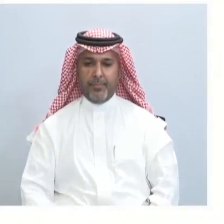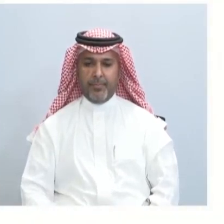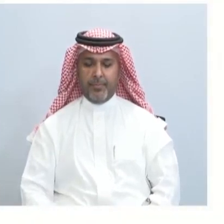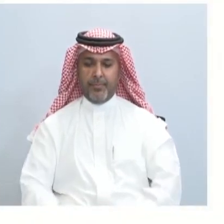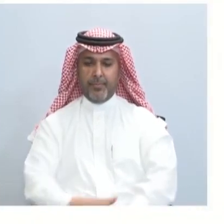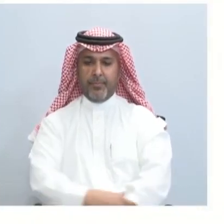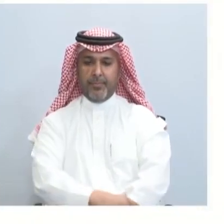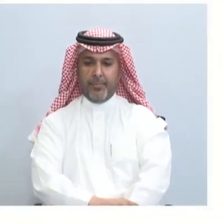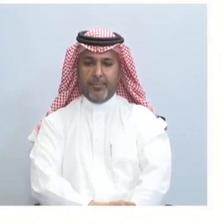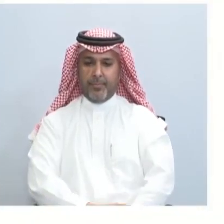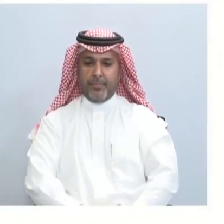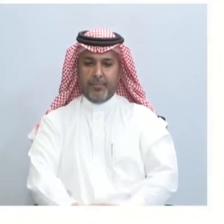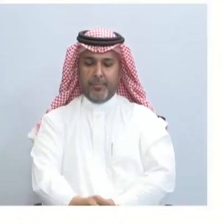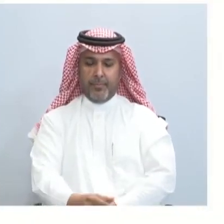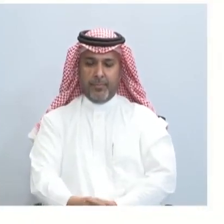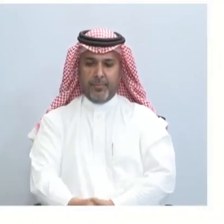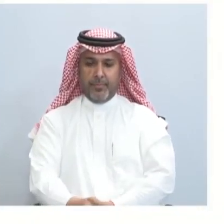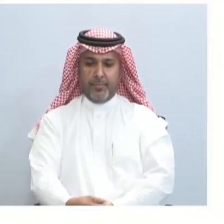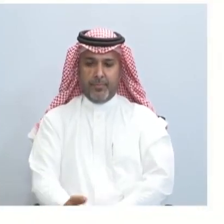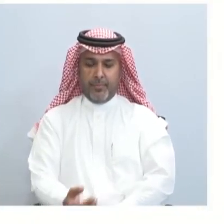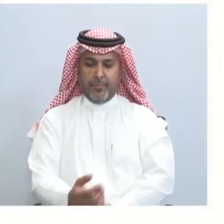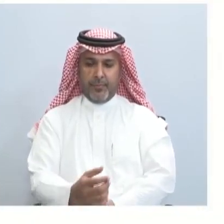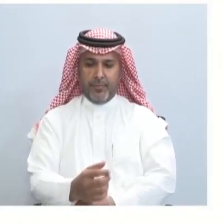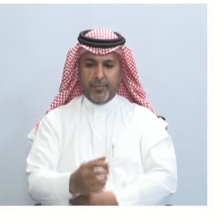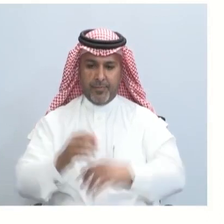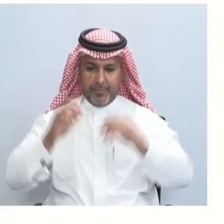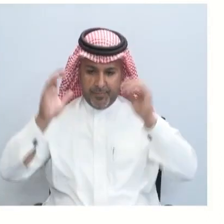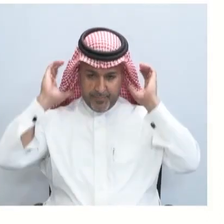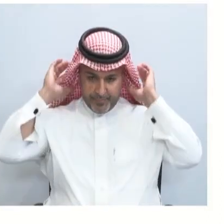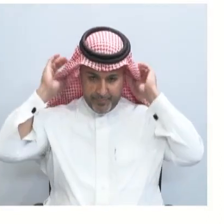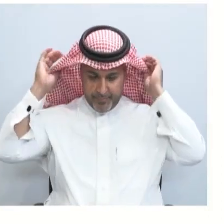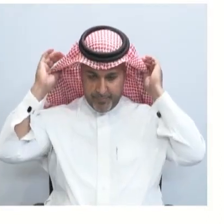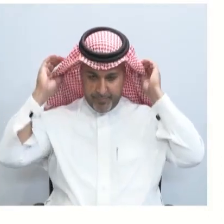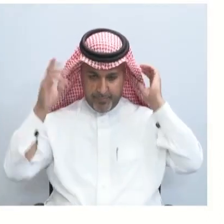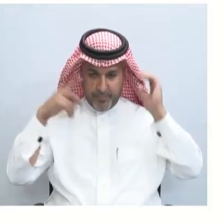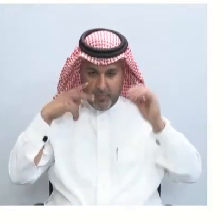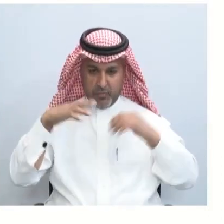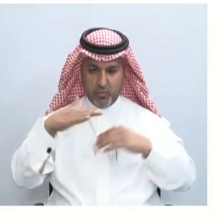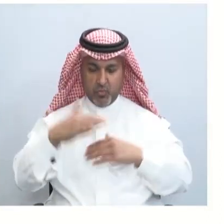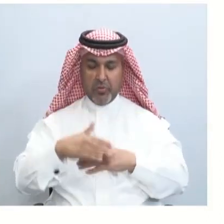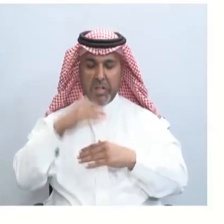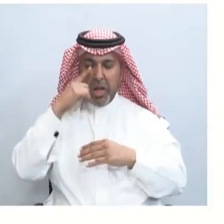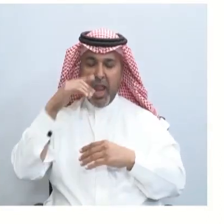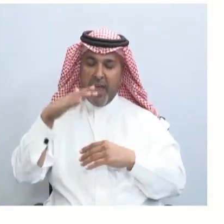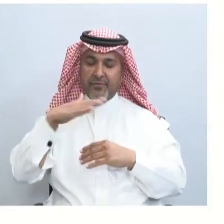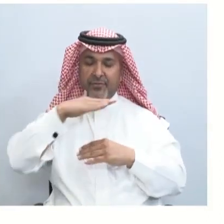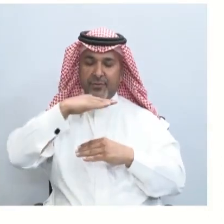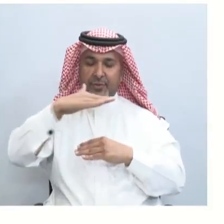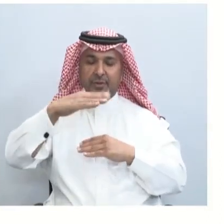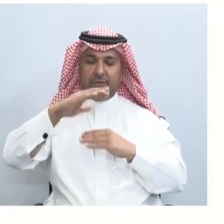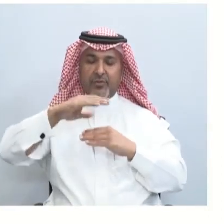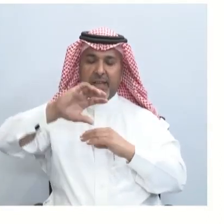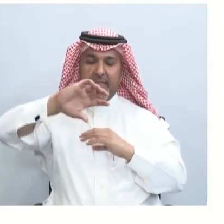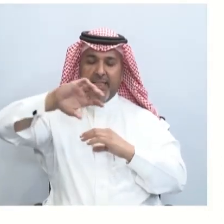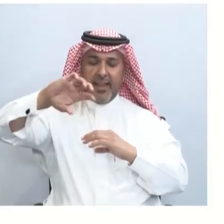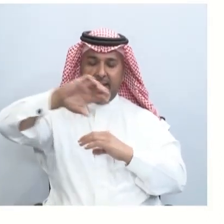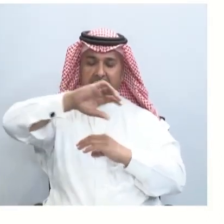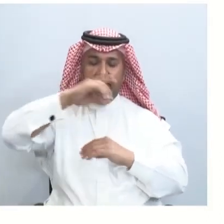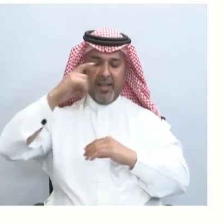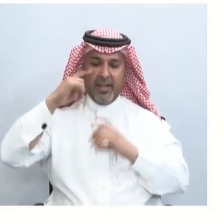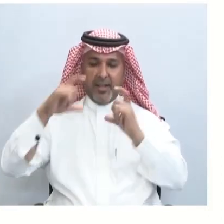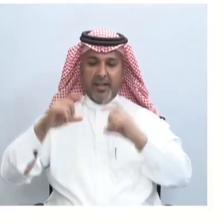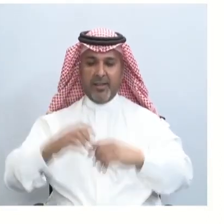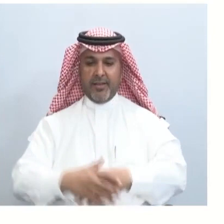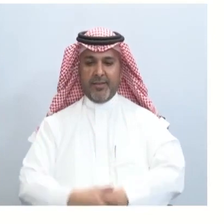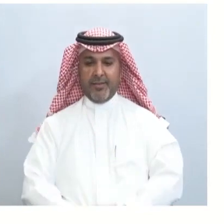ايضا في تدربوا حل المسائل احسب مساحه كل من الاشكال الاتيه لدينا هذا الشكل ونقرب الناتج الى اقرب